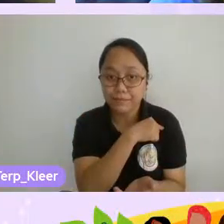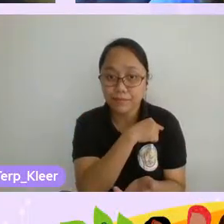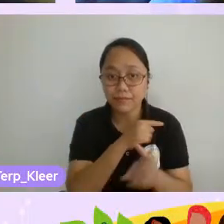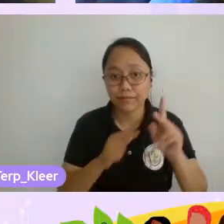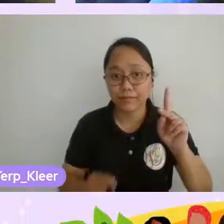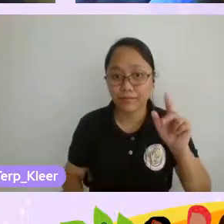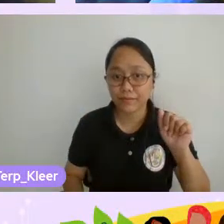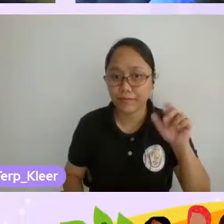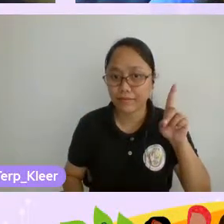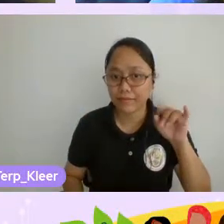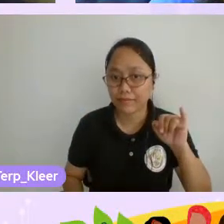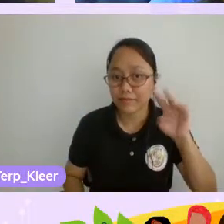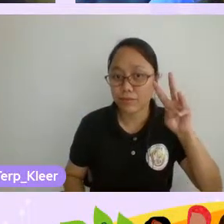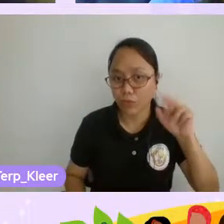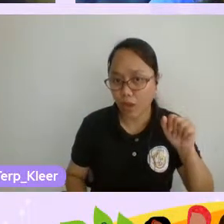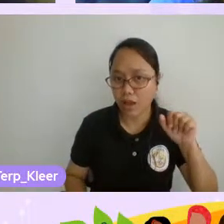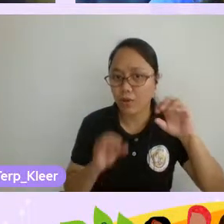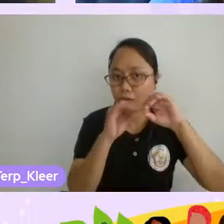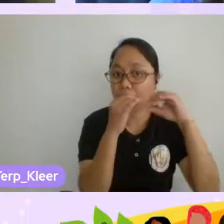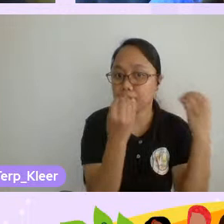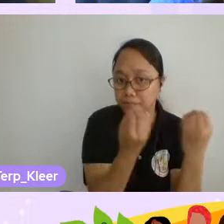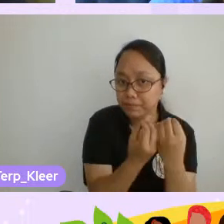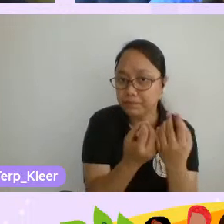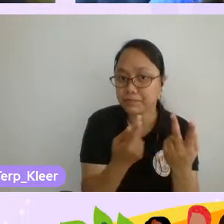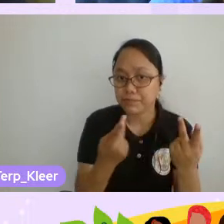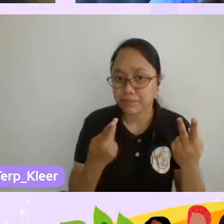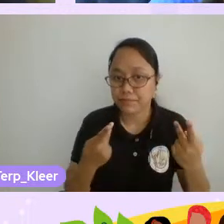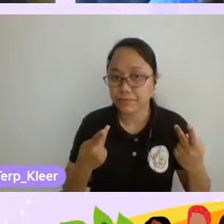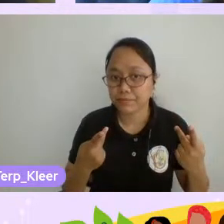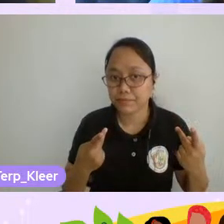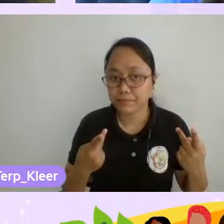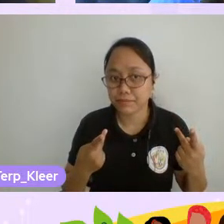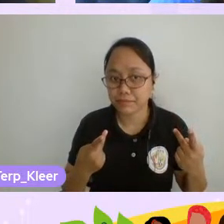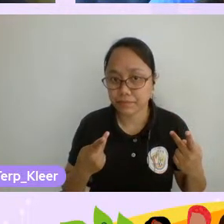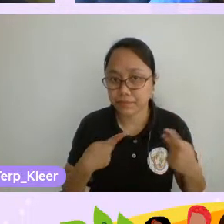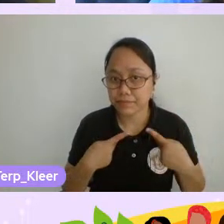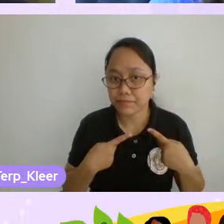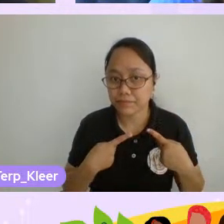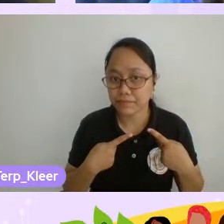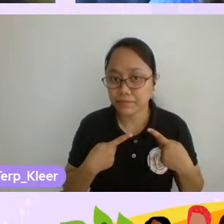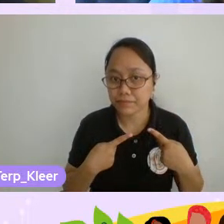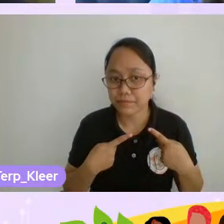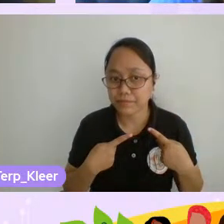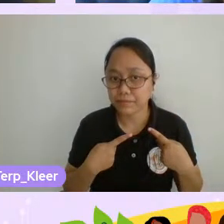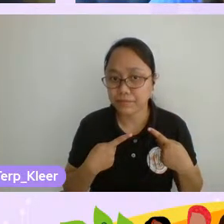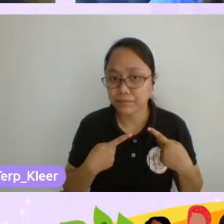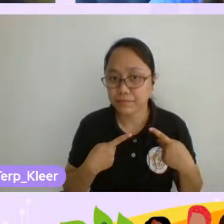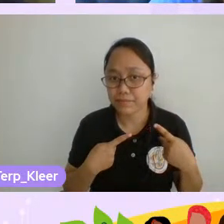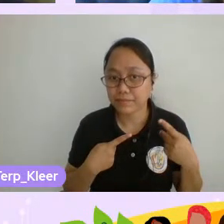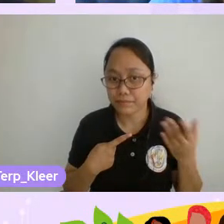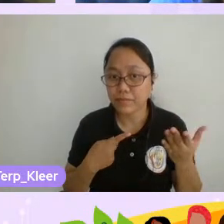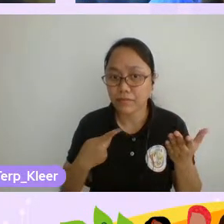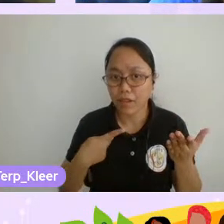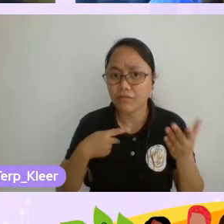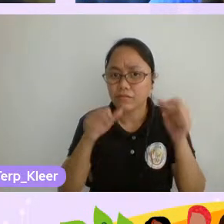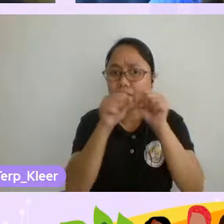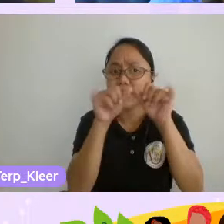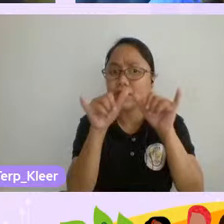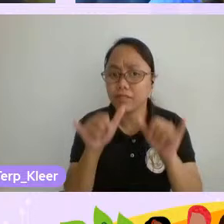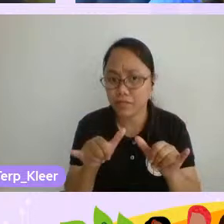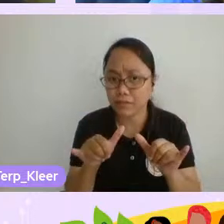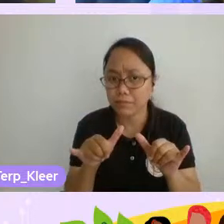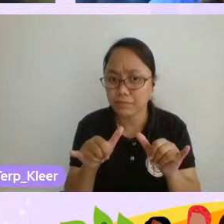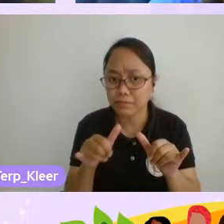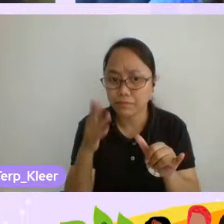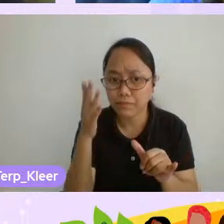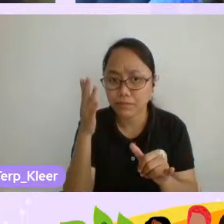kadiwa ni Ani ba, or you're talking about bagsakan? Anyway, this is a form of market assistance para